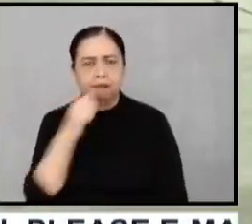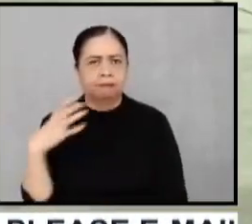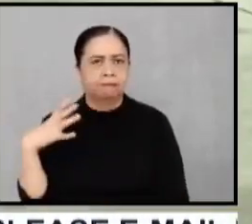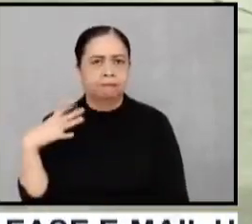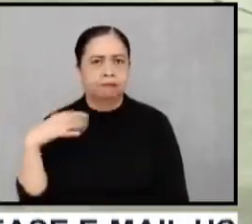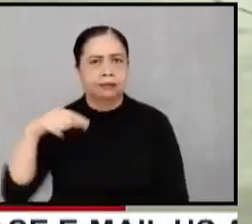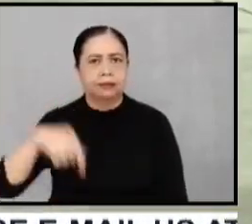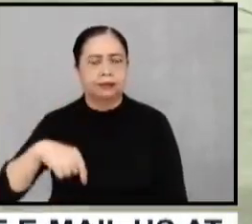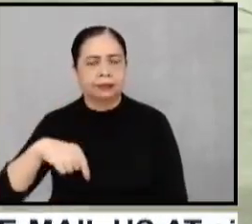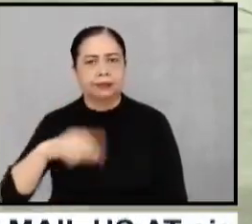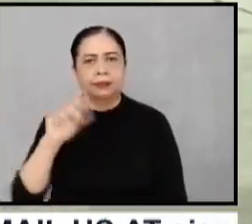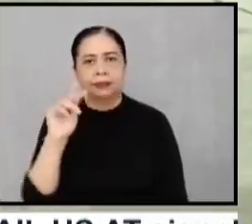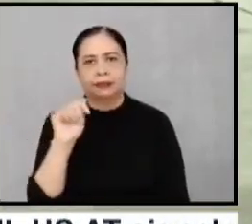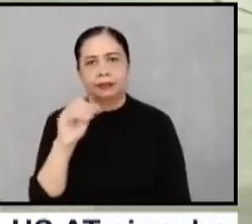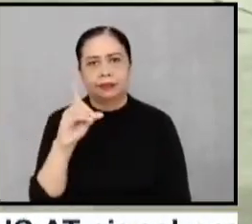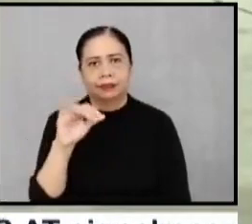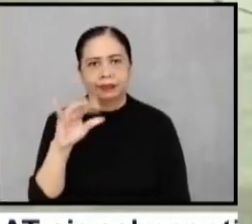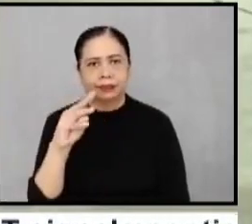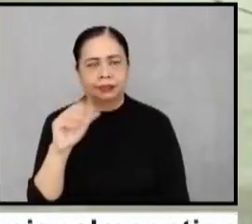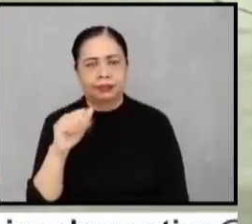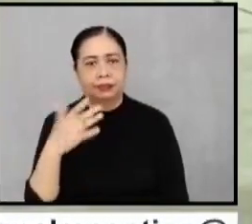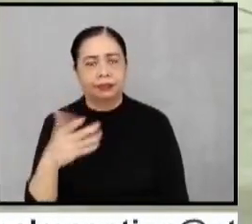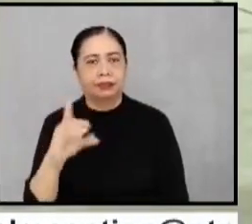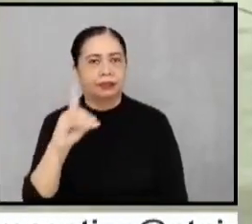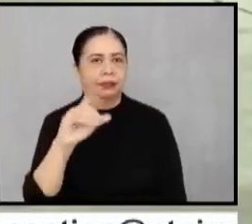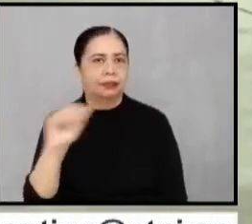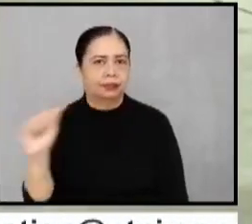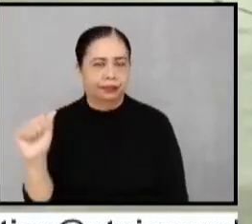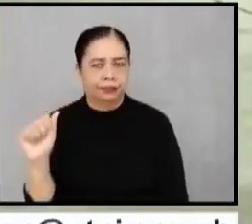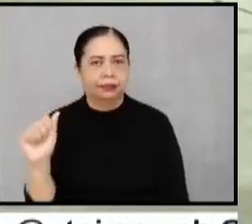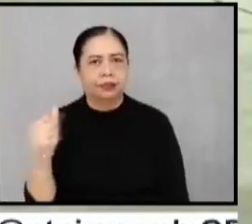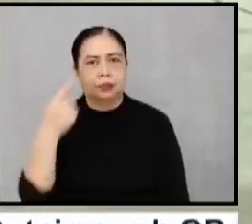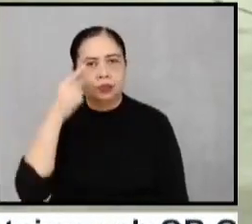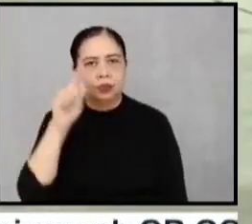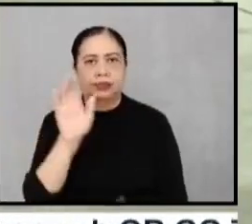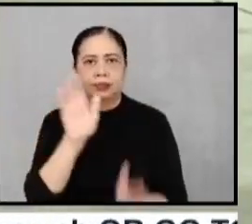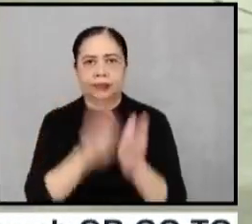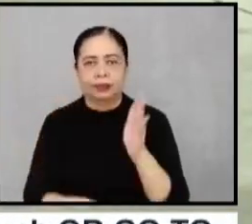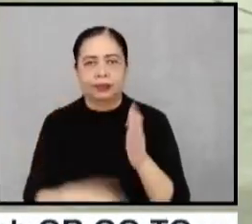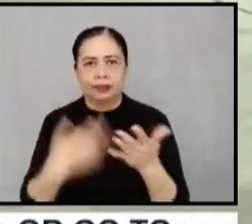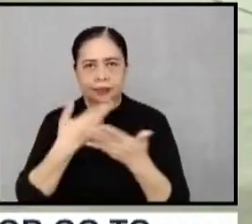Kadiwa Outlet sa Department of Agriculture para sa murang bigas.